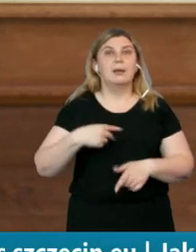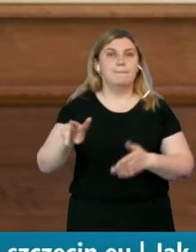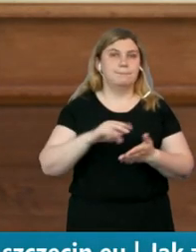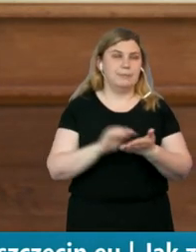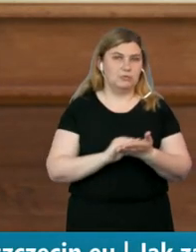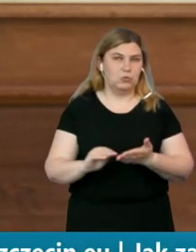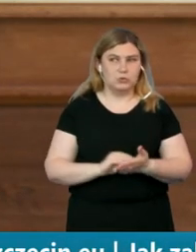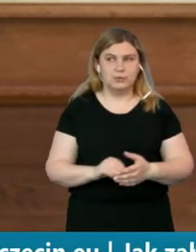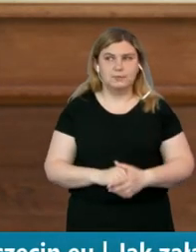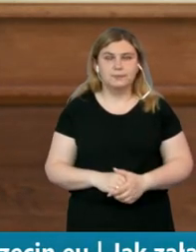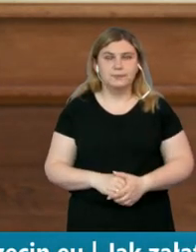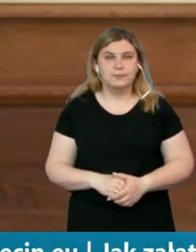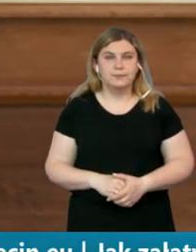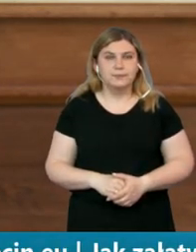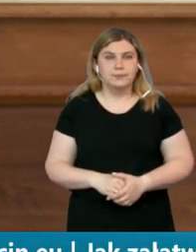miesięcy.